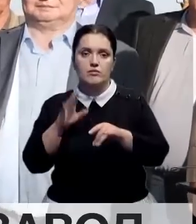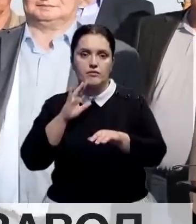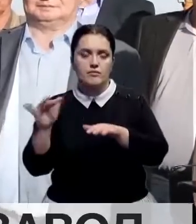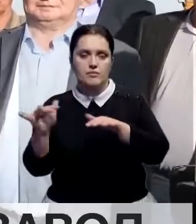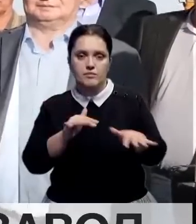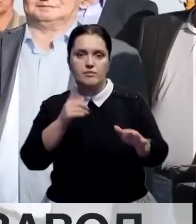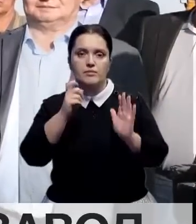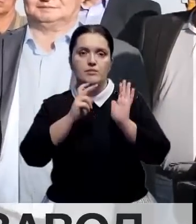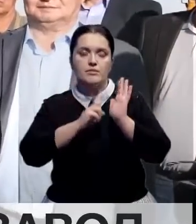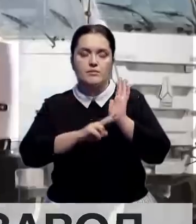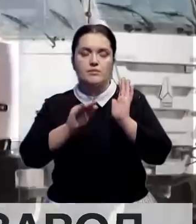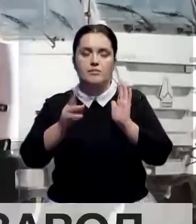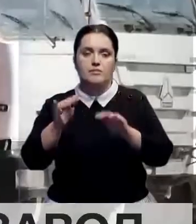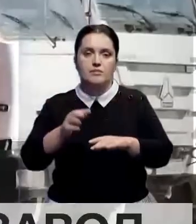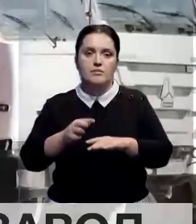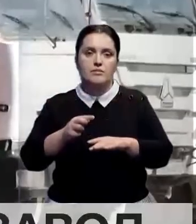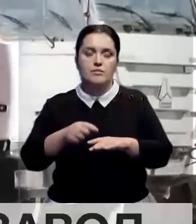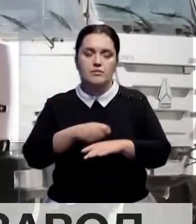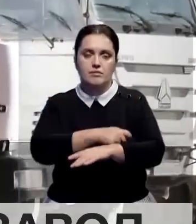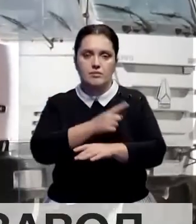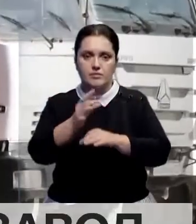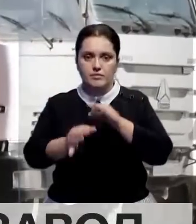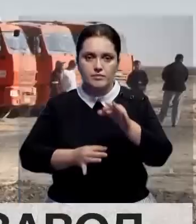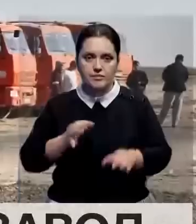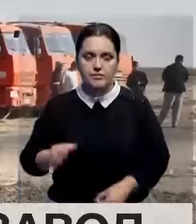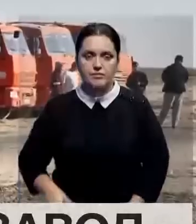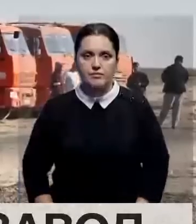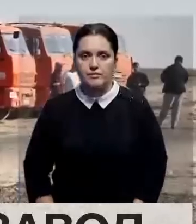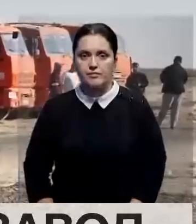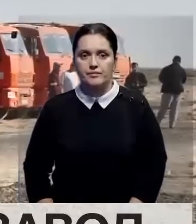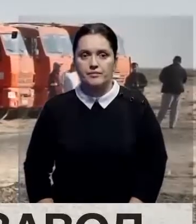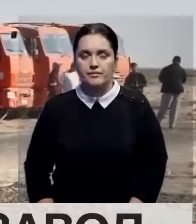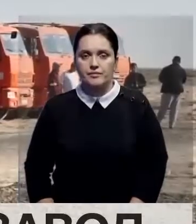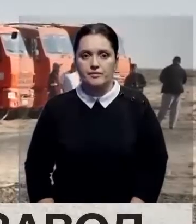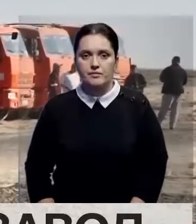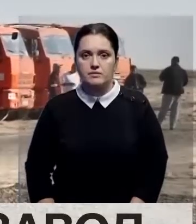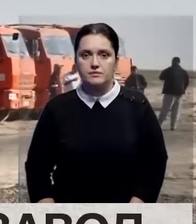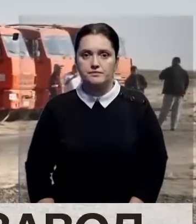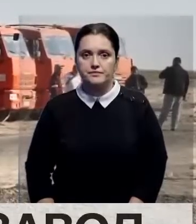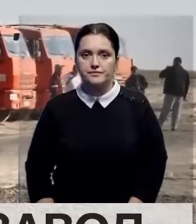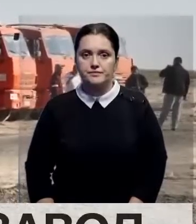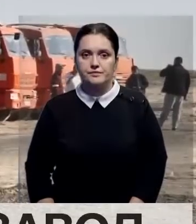до 170 тысяч кубометров в сутки. Тамара Степанова, Рина Дусалиев, Мангыстауская область, Хабар, 24.